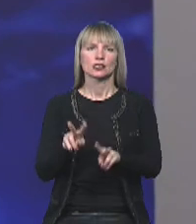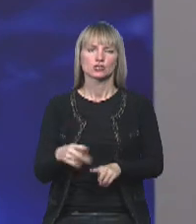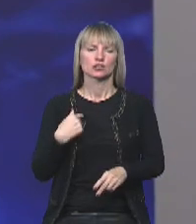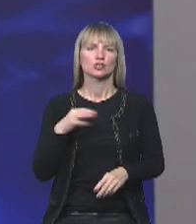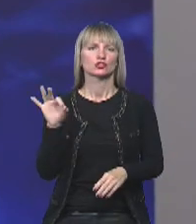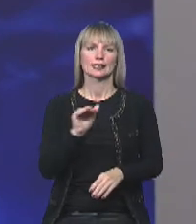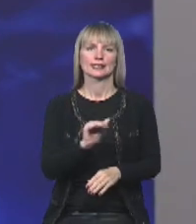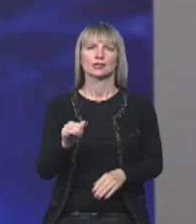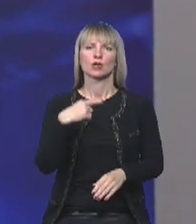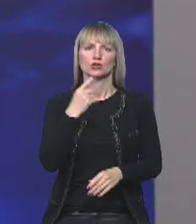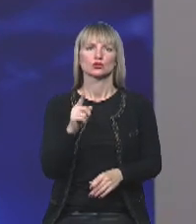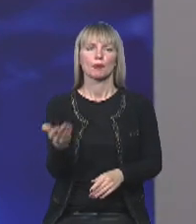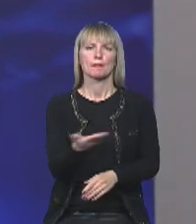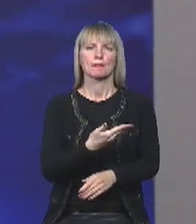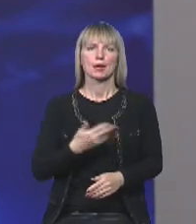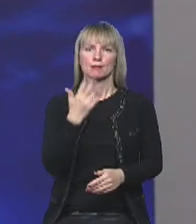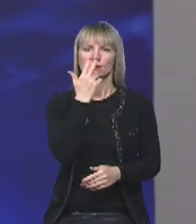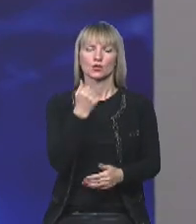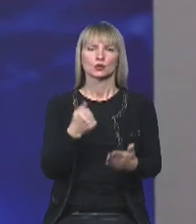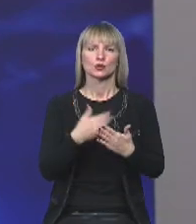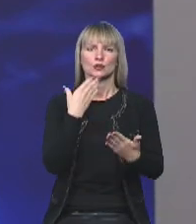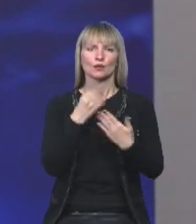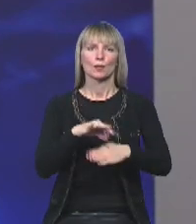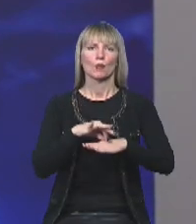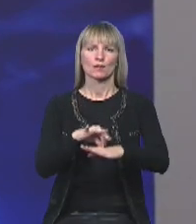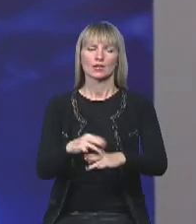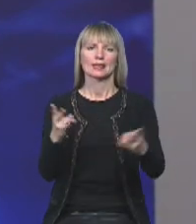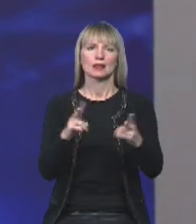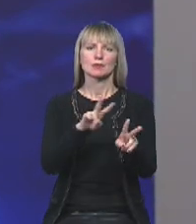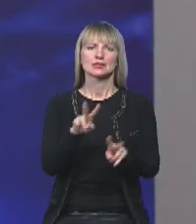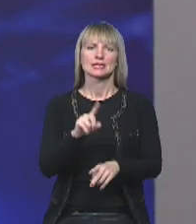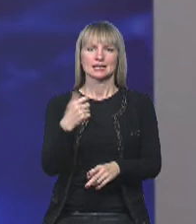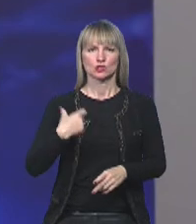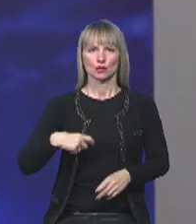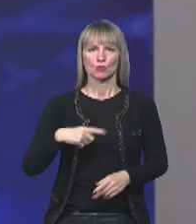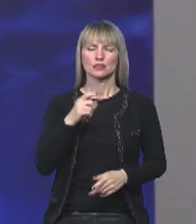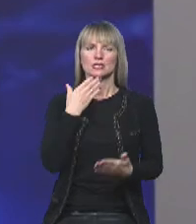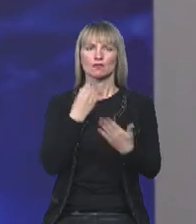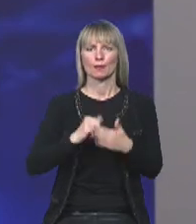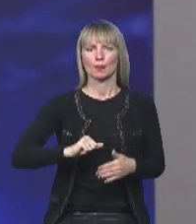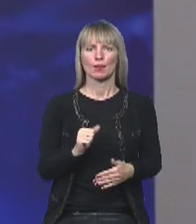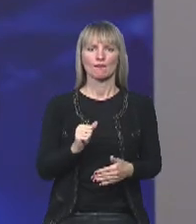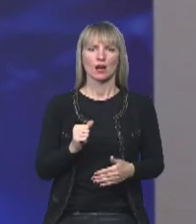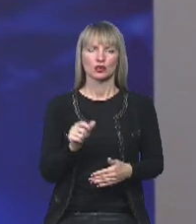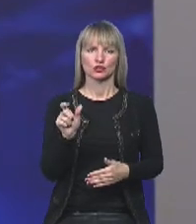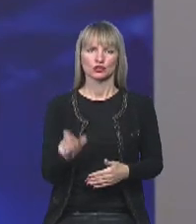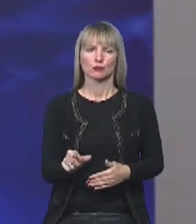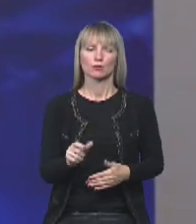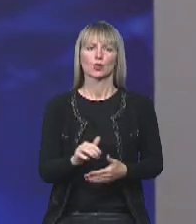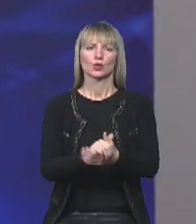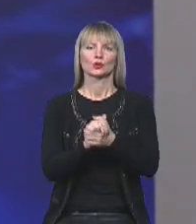часто дітям кажу, що ми настільки звикли до своєї поведінки, тому треба стежити за собою, за своїм товаришем.